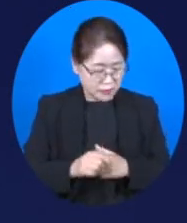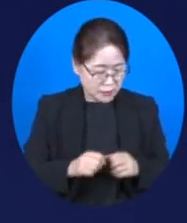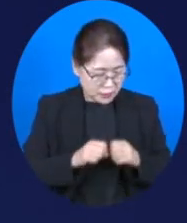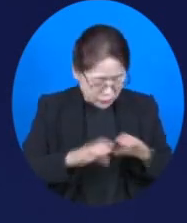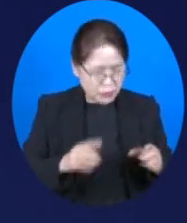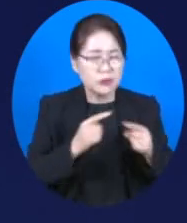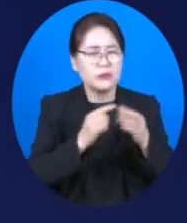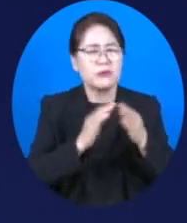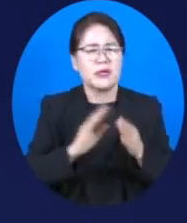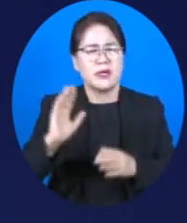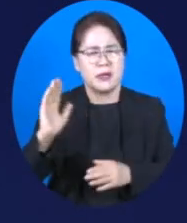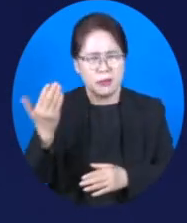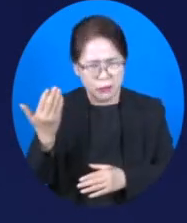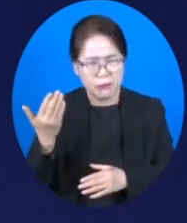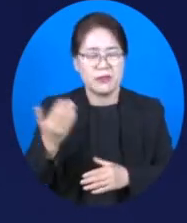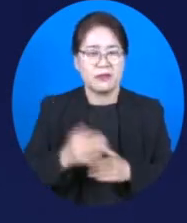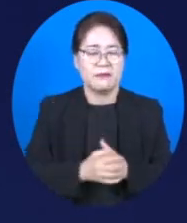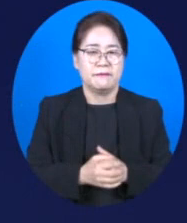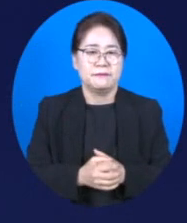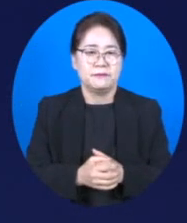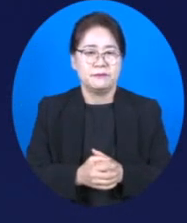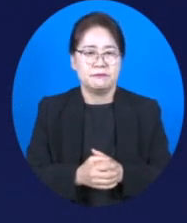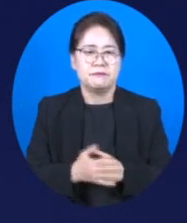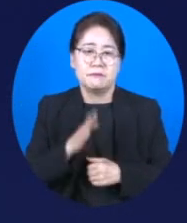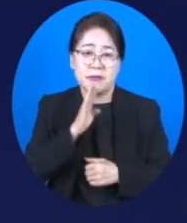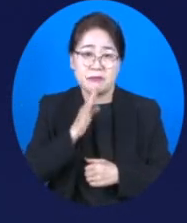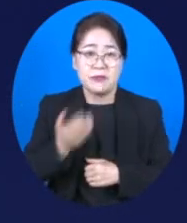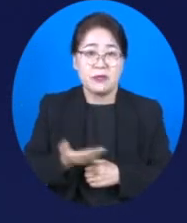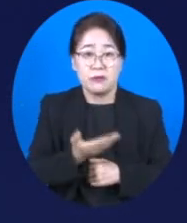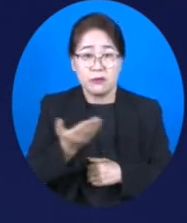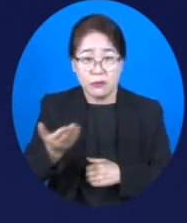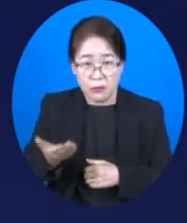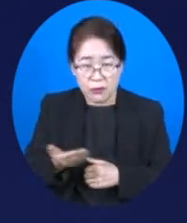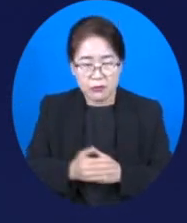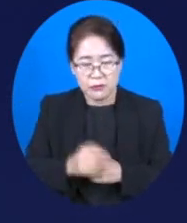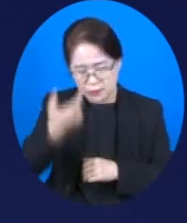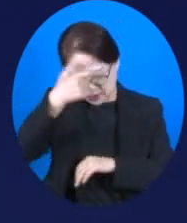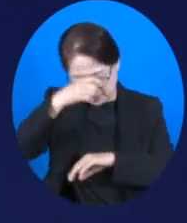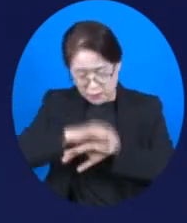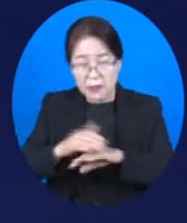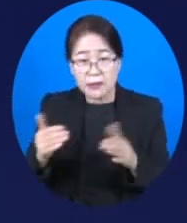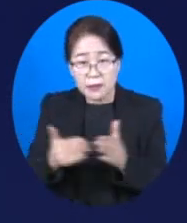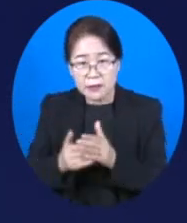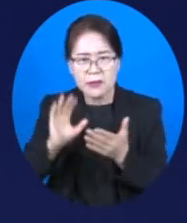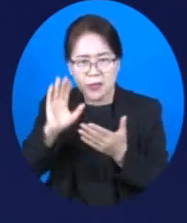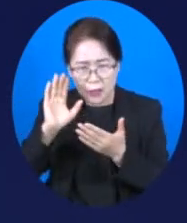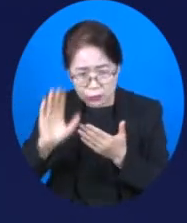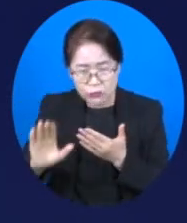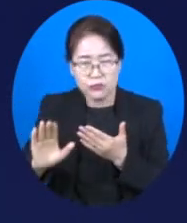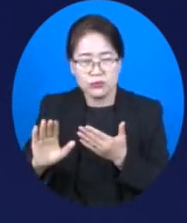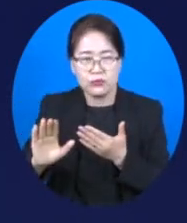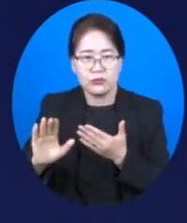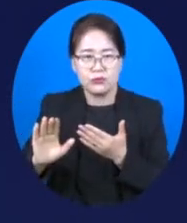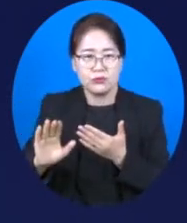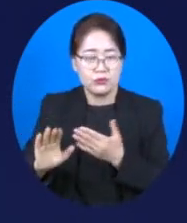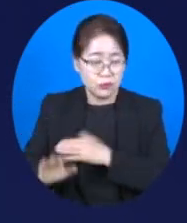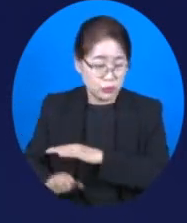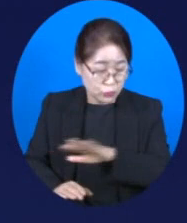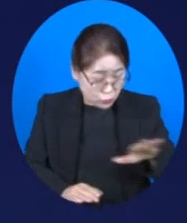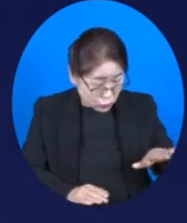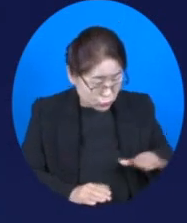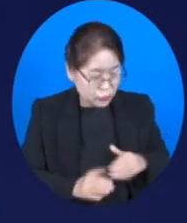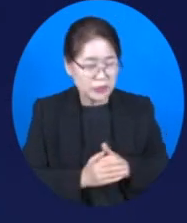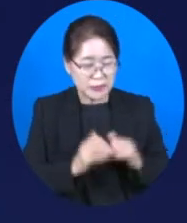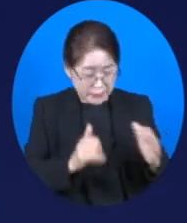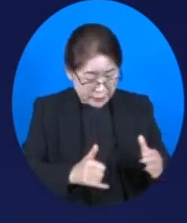흩어진 교회가 되라는 것입니다. 그렇습니다, 여러분. 예배를 드렸다고 한다면 이제 우리는